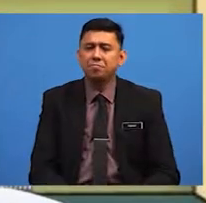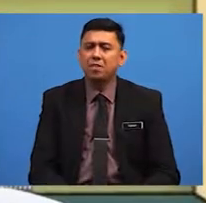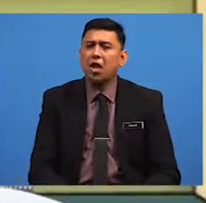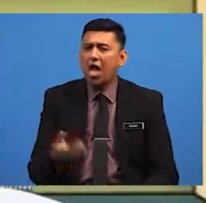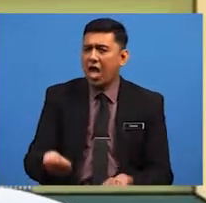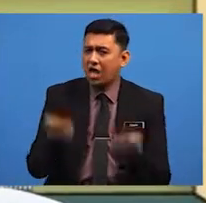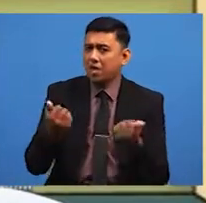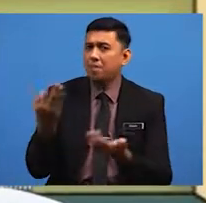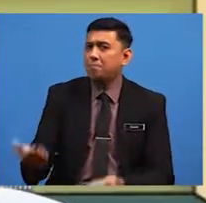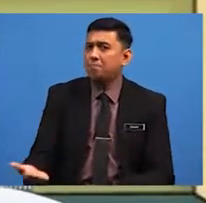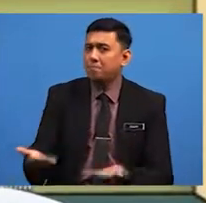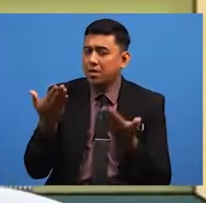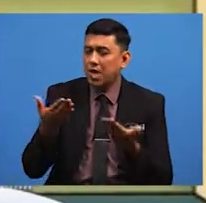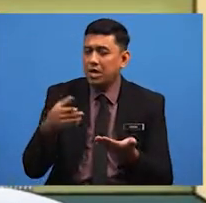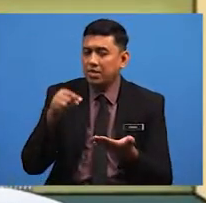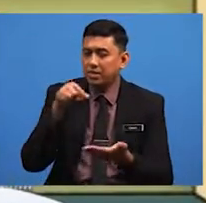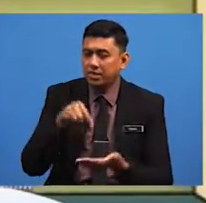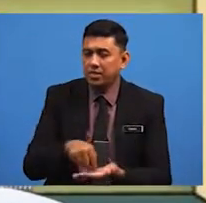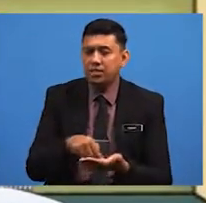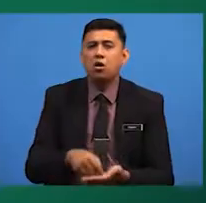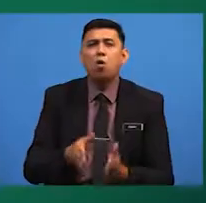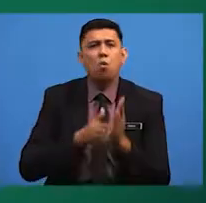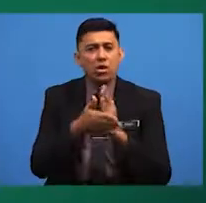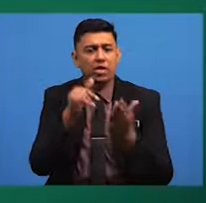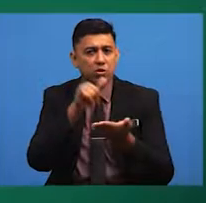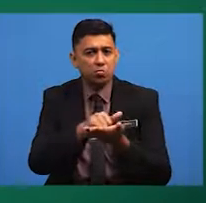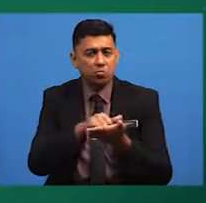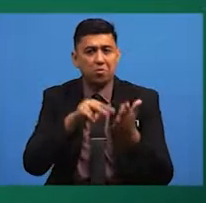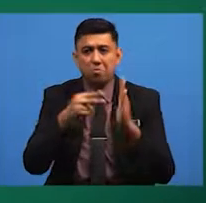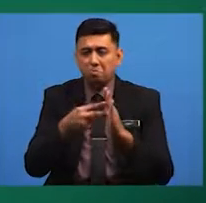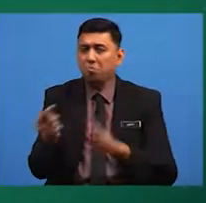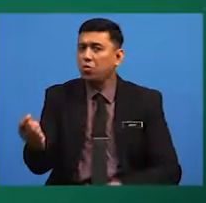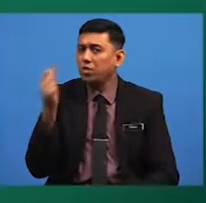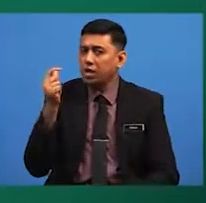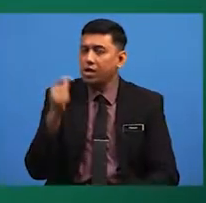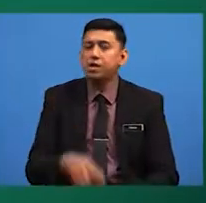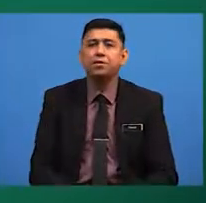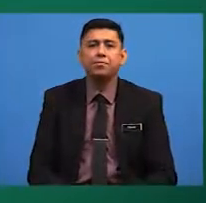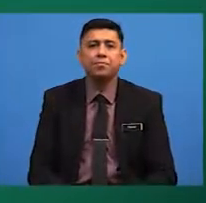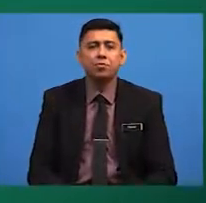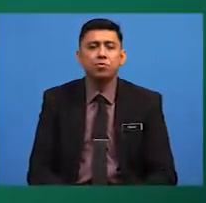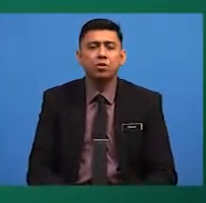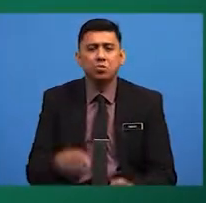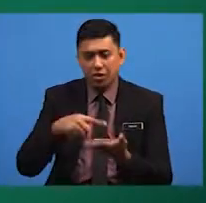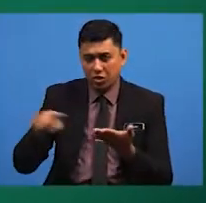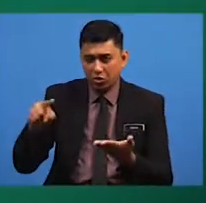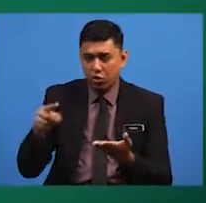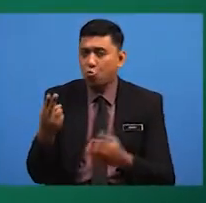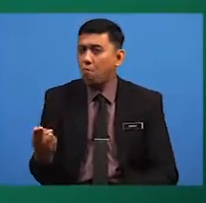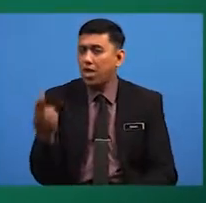Adapun objek ini Olive itu maksud tenaga ilah sesuatu